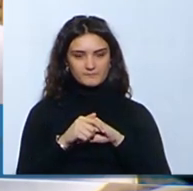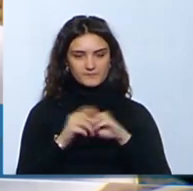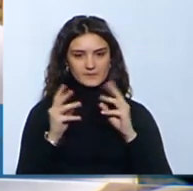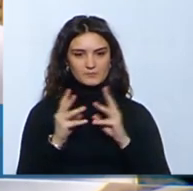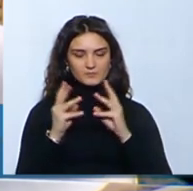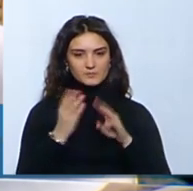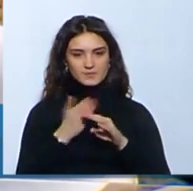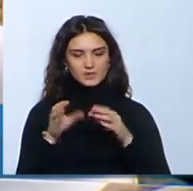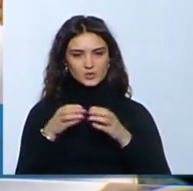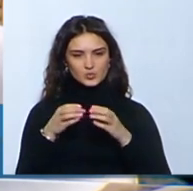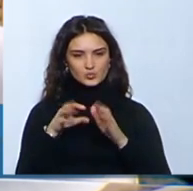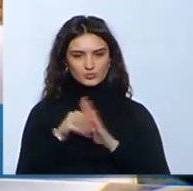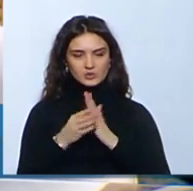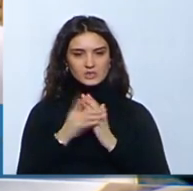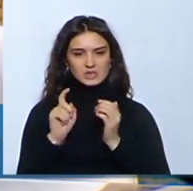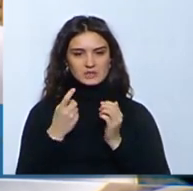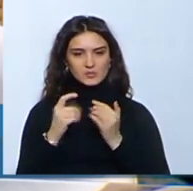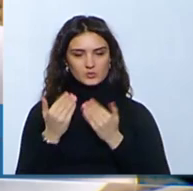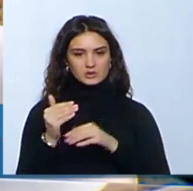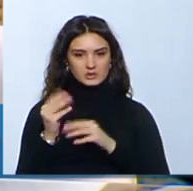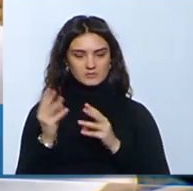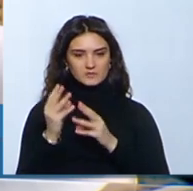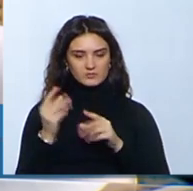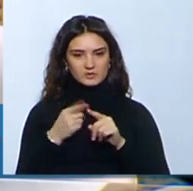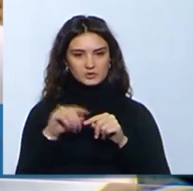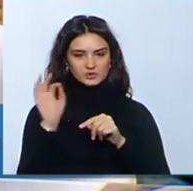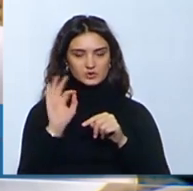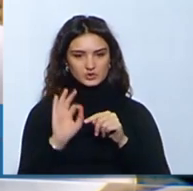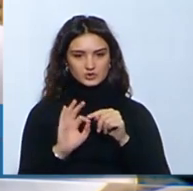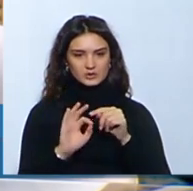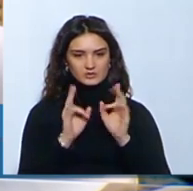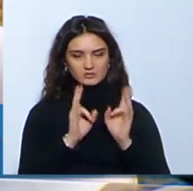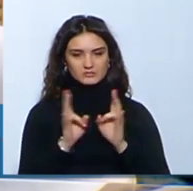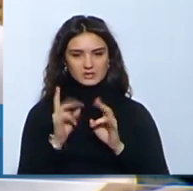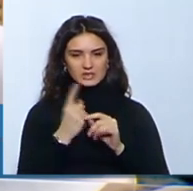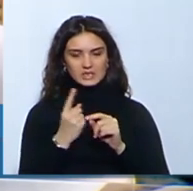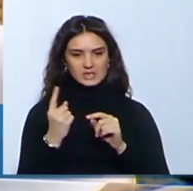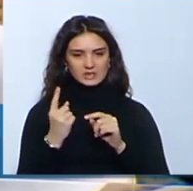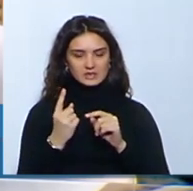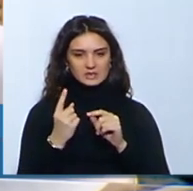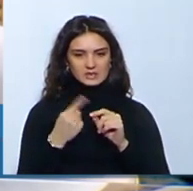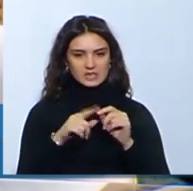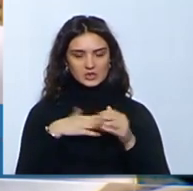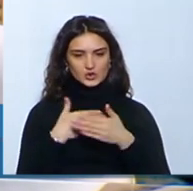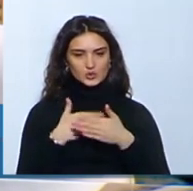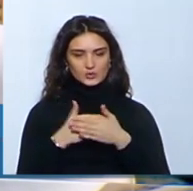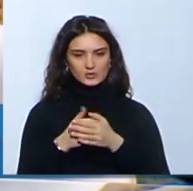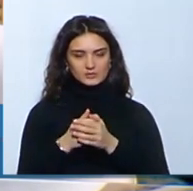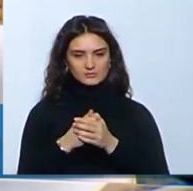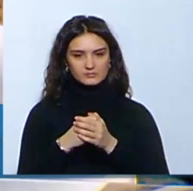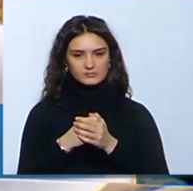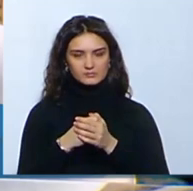დამწრობების ცალკე ჯგუფში ასევე არის ქიმიური დამწრობა, რომელიც ხშირად საყოფაცხოვრებო ტრავმის ერთ-ერთი ესეთი აქტიური ასე